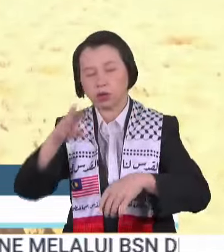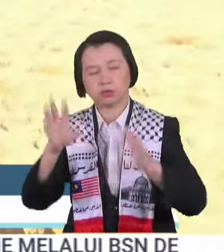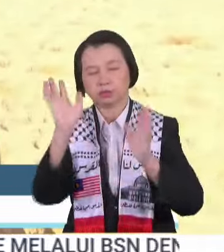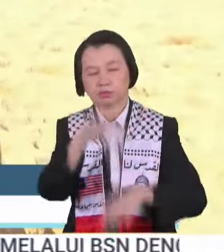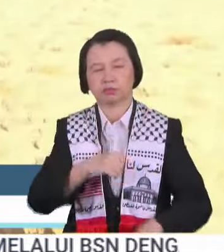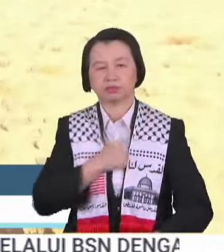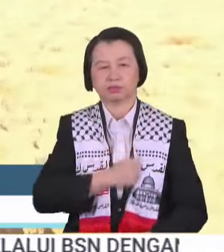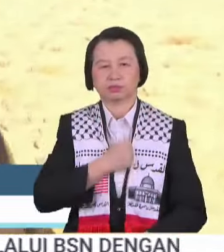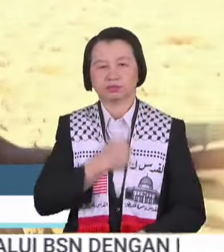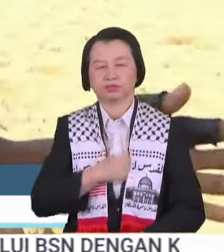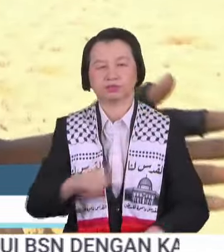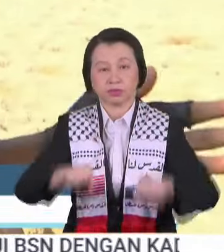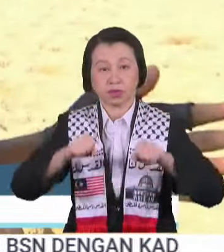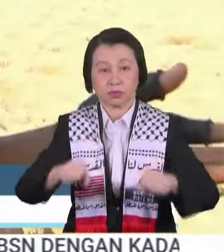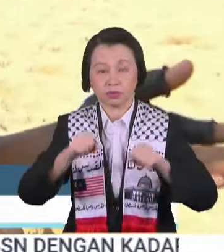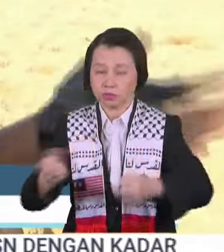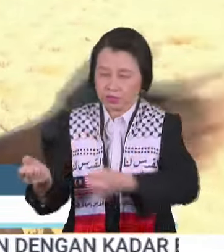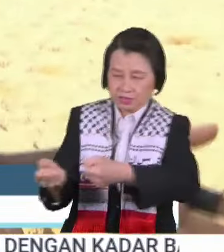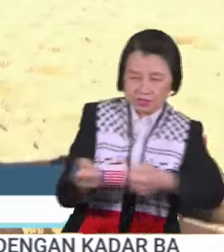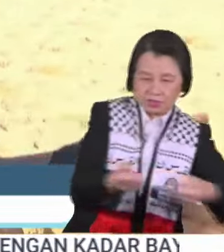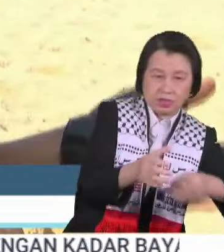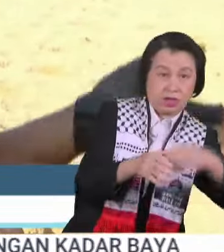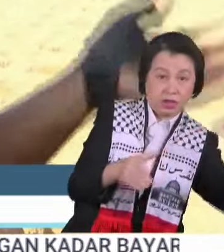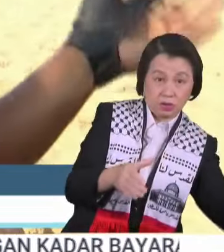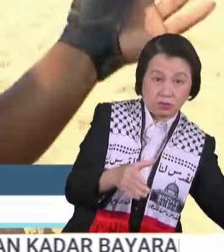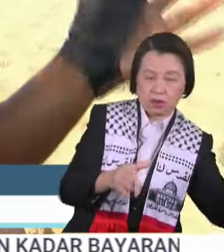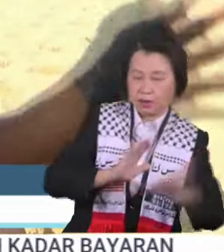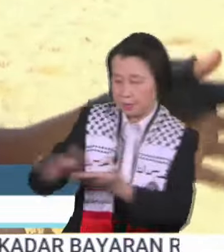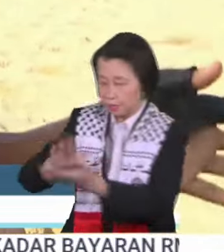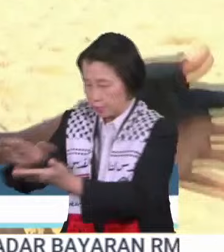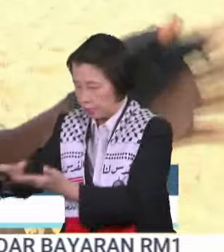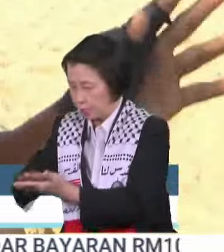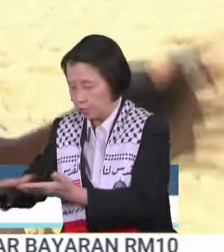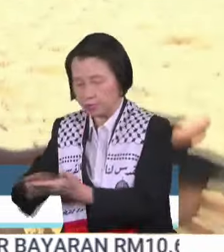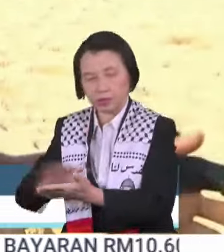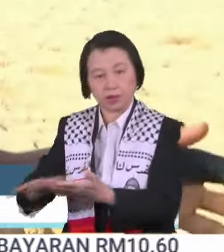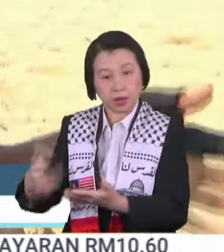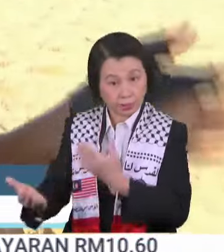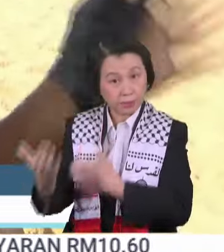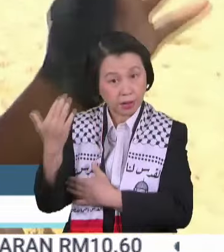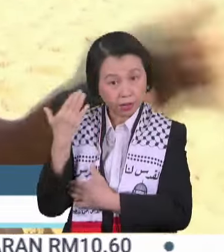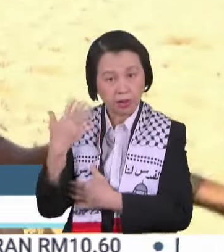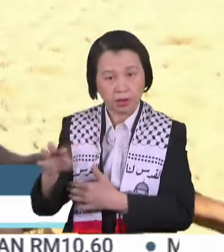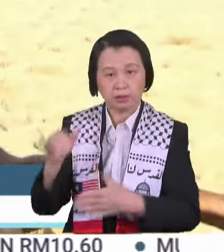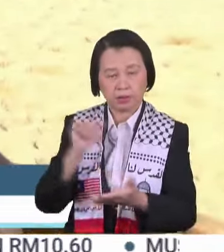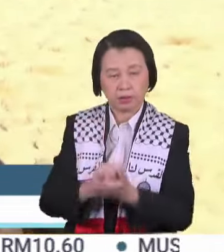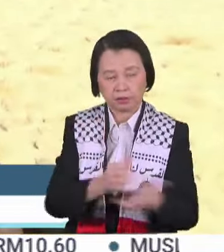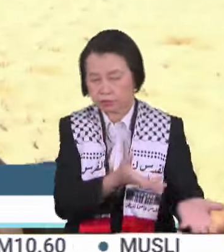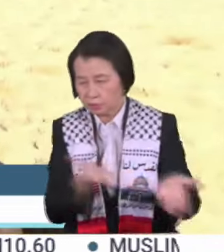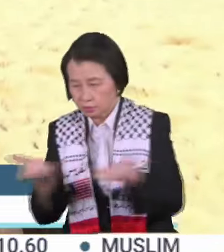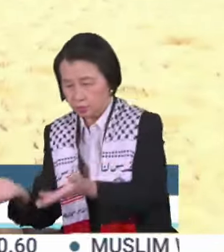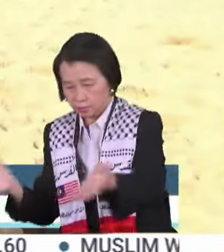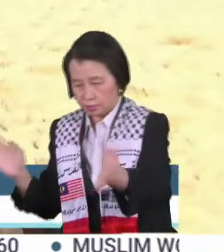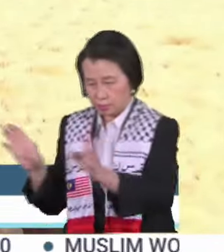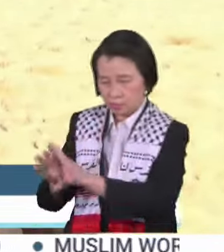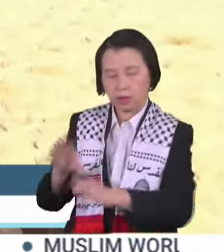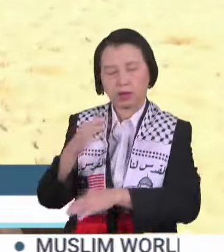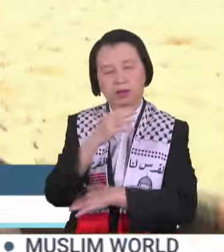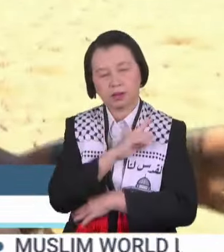pagi. Habis training sesi pagi, kita akan kuda rehat dan keluar buat sesi